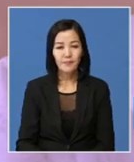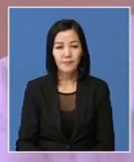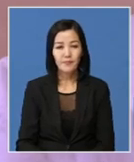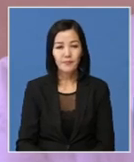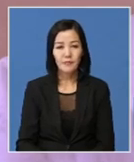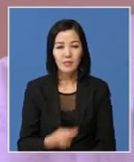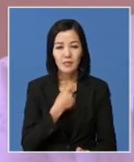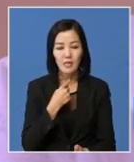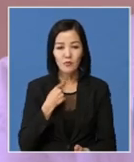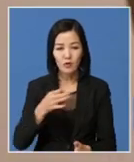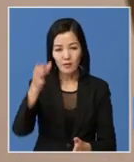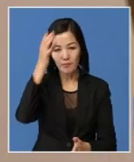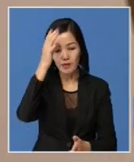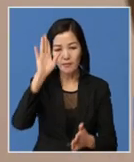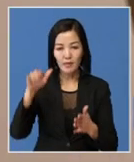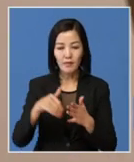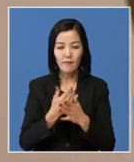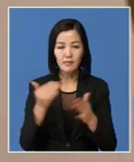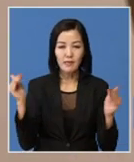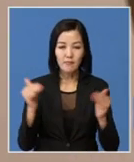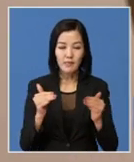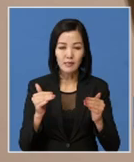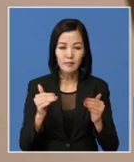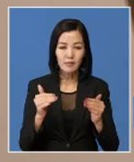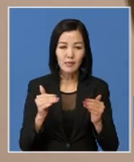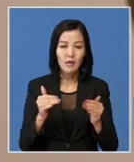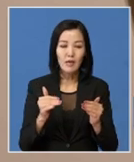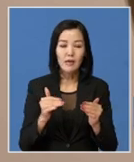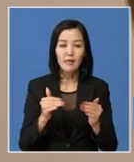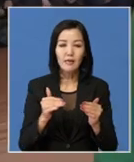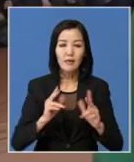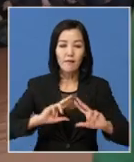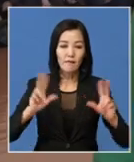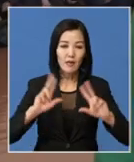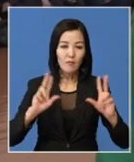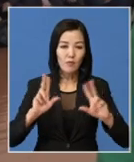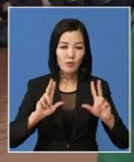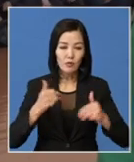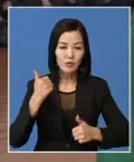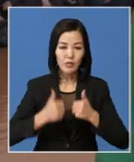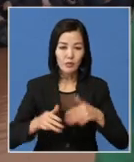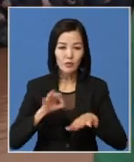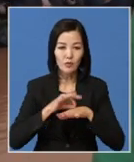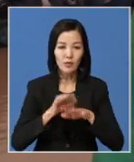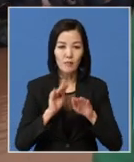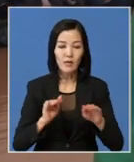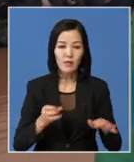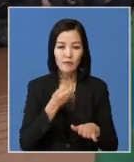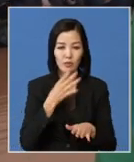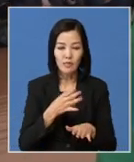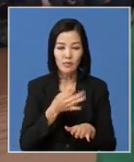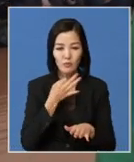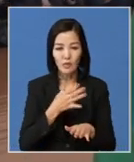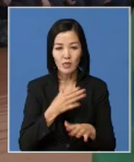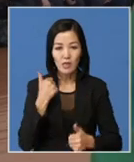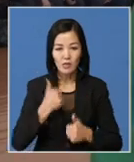Талғран білім инновация лицейінің 25 жылдығына орай ата-аналар арасында волейбол жарысы. Балаларымыз волейболды өте жақсы көреді. Жылда ойнап,